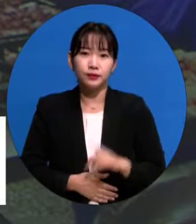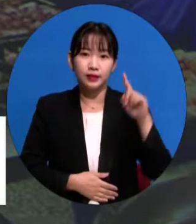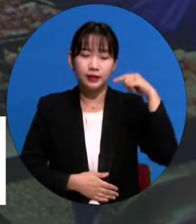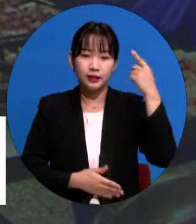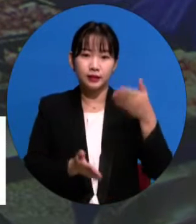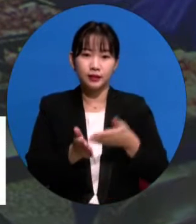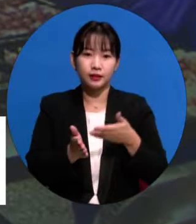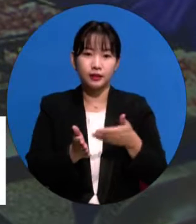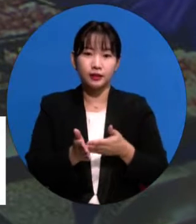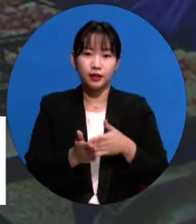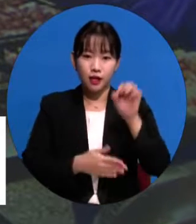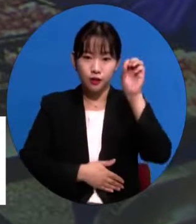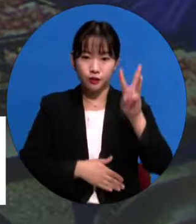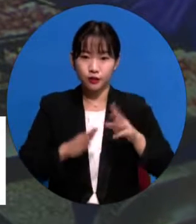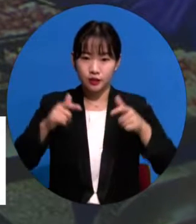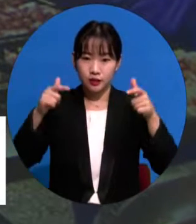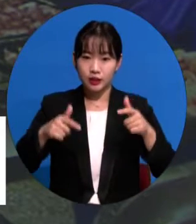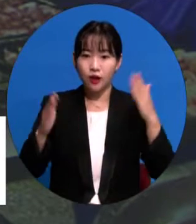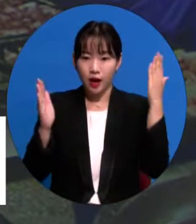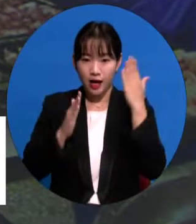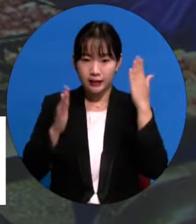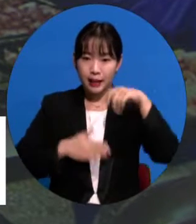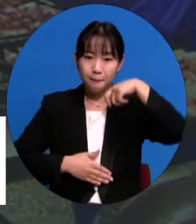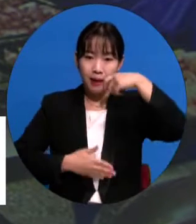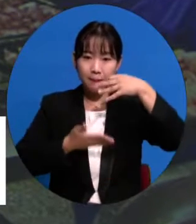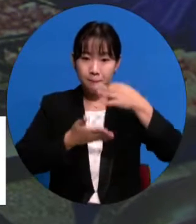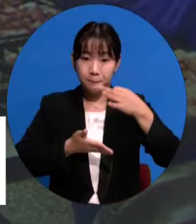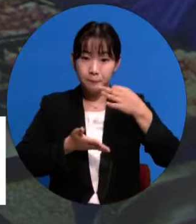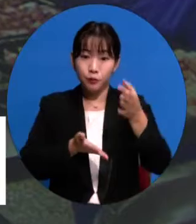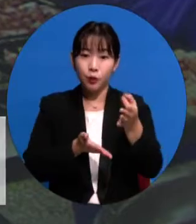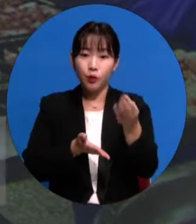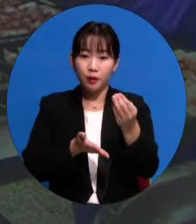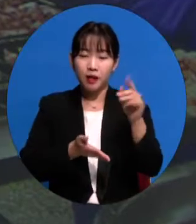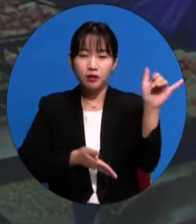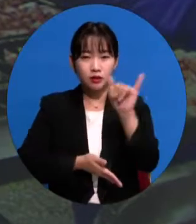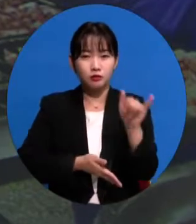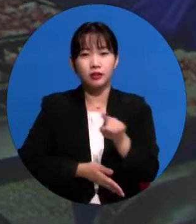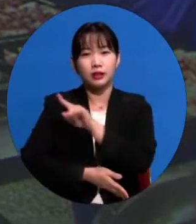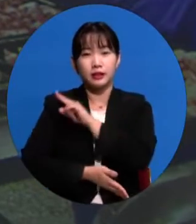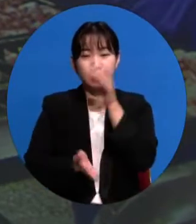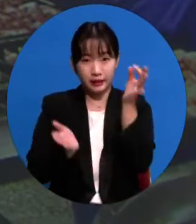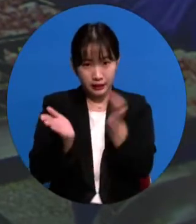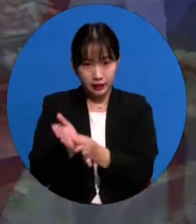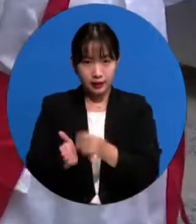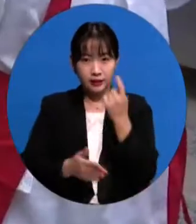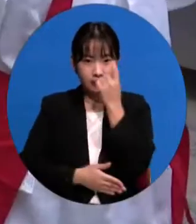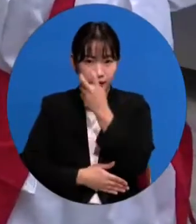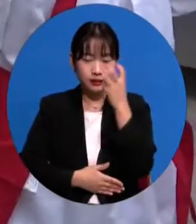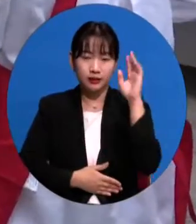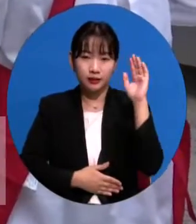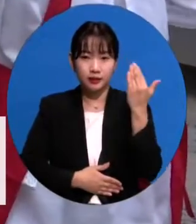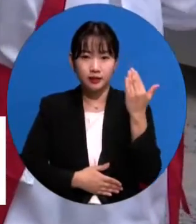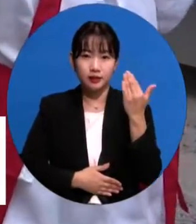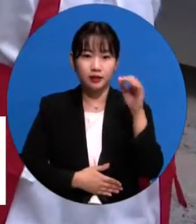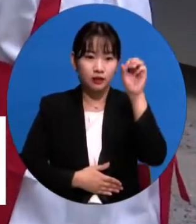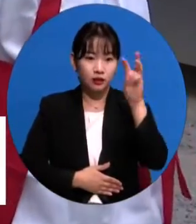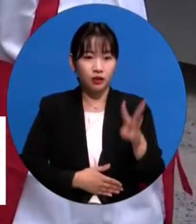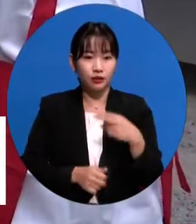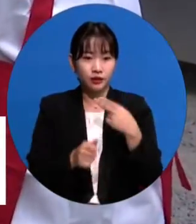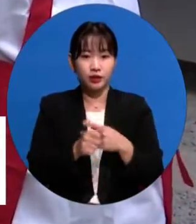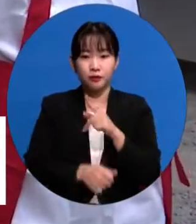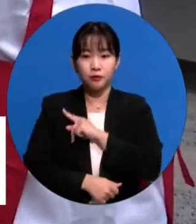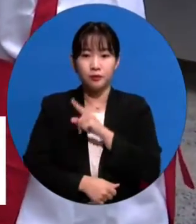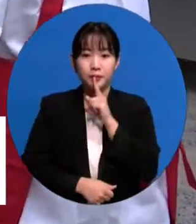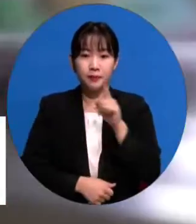다음 뉴스입니다. 광주 전남 지역 학생들의 급식비 단가가 전국에서 가장 낮은 걸로 조사됐습니다. 광주 교사